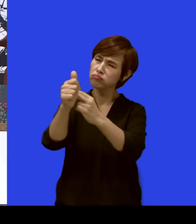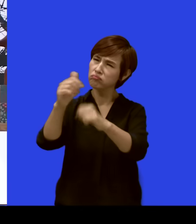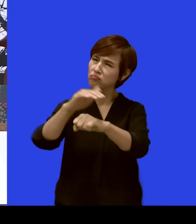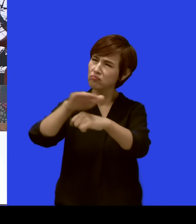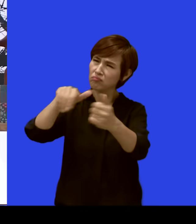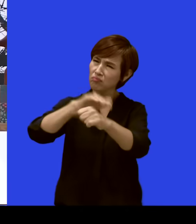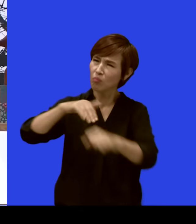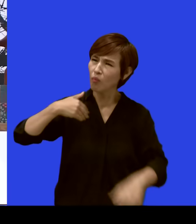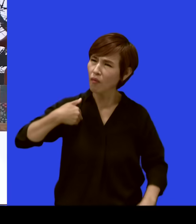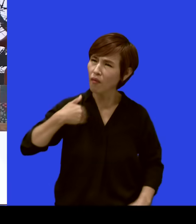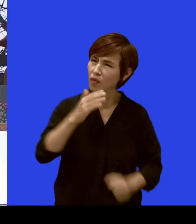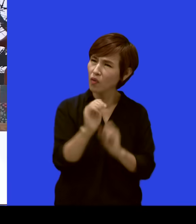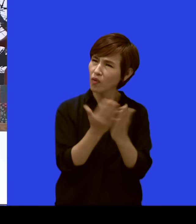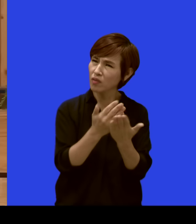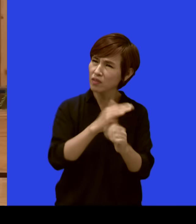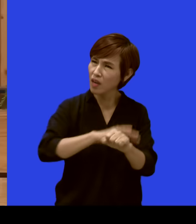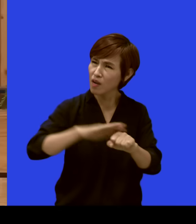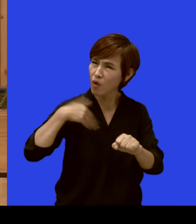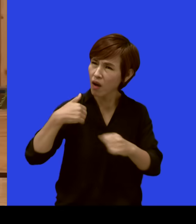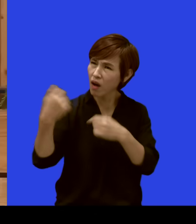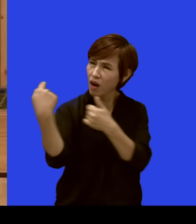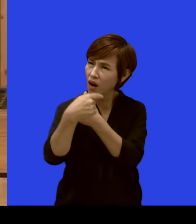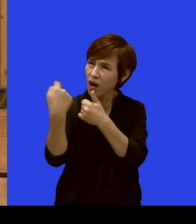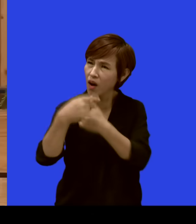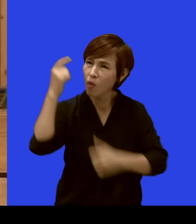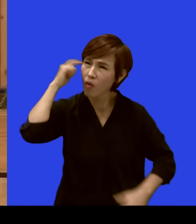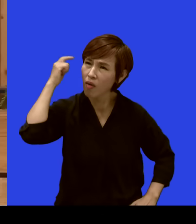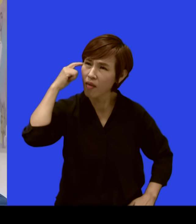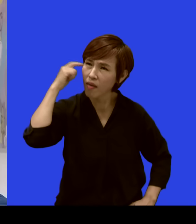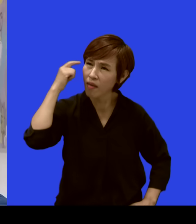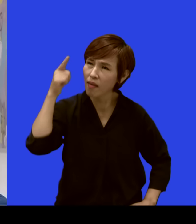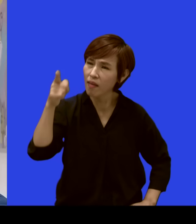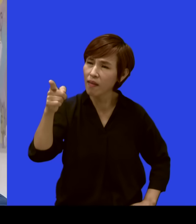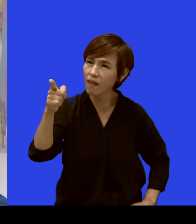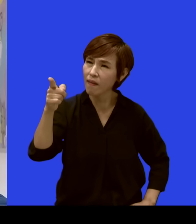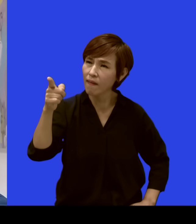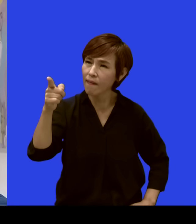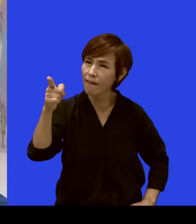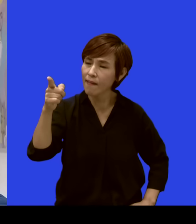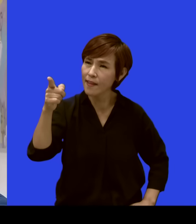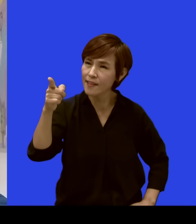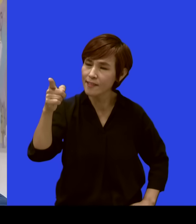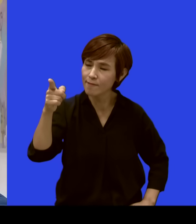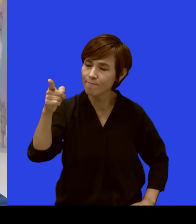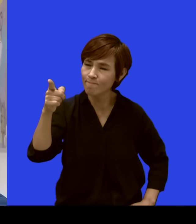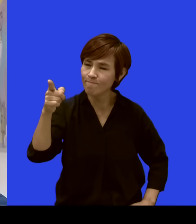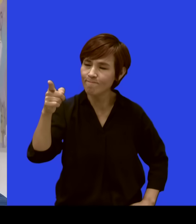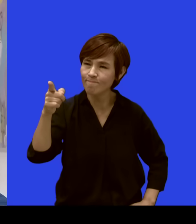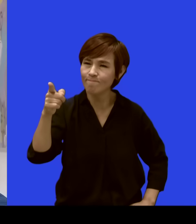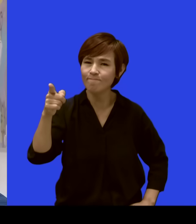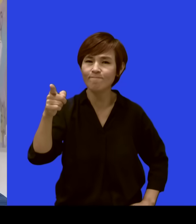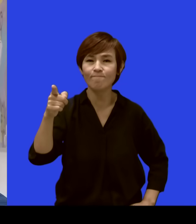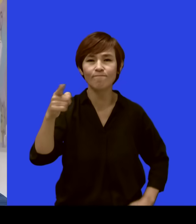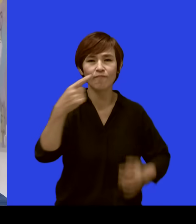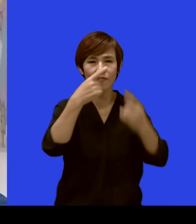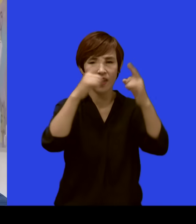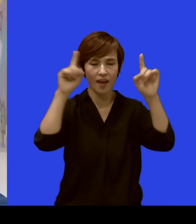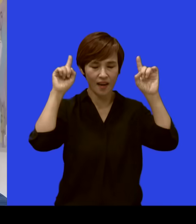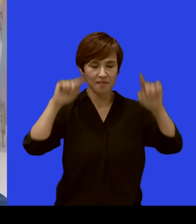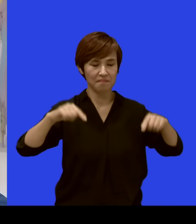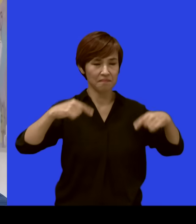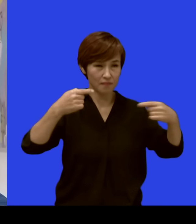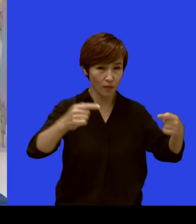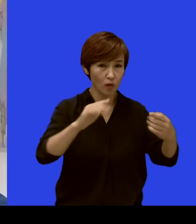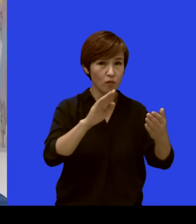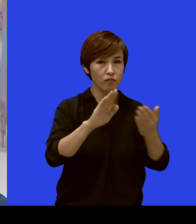믿나 보다, 모르고 가르치나 보다 이런 생각이 들기 시작했고. 그게 이제 점점 심해졌습니다. 그리고 대학에 갔더니